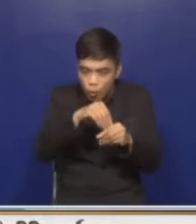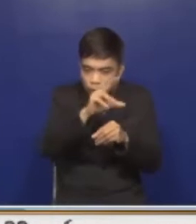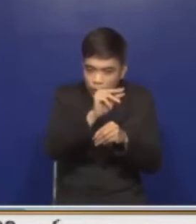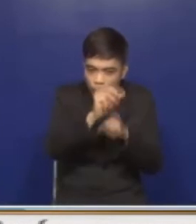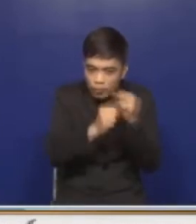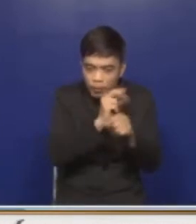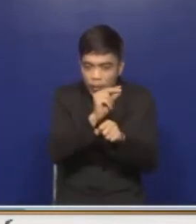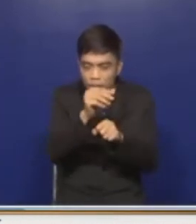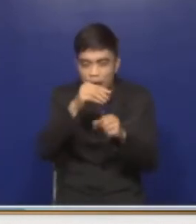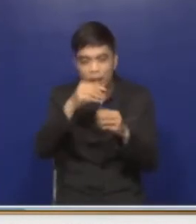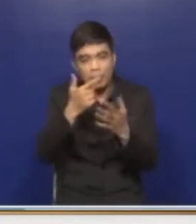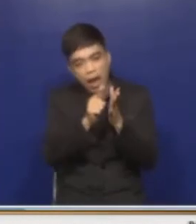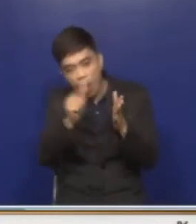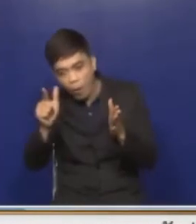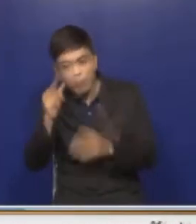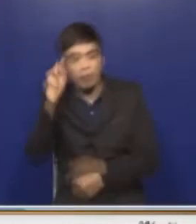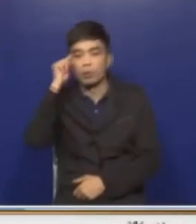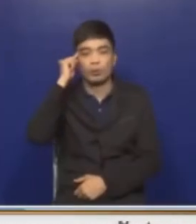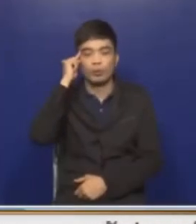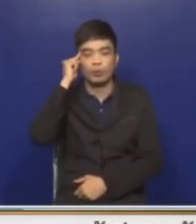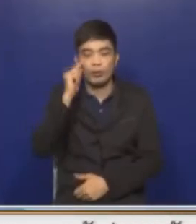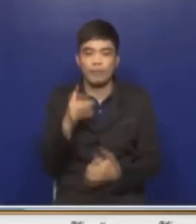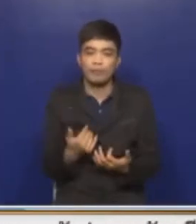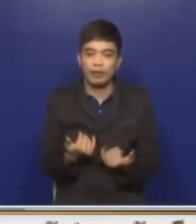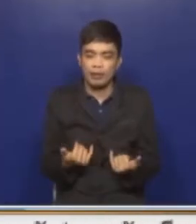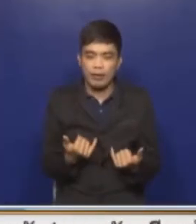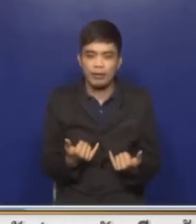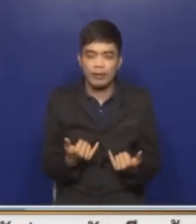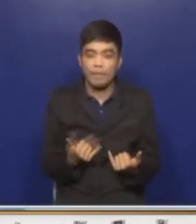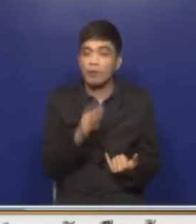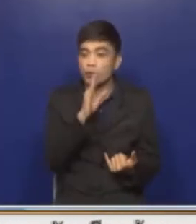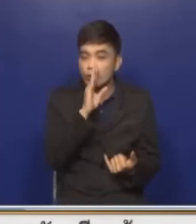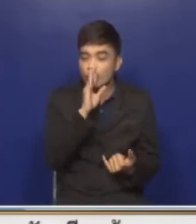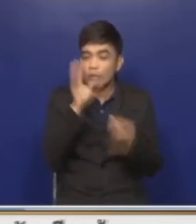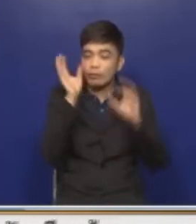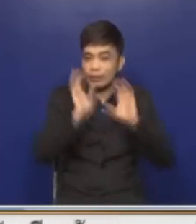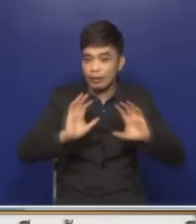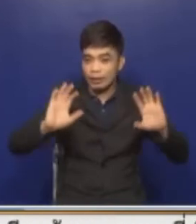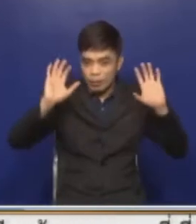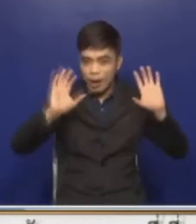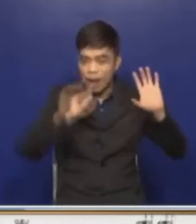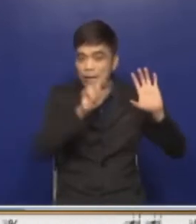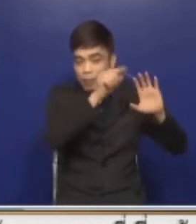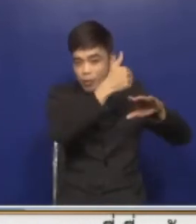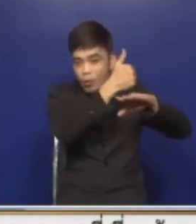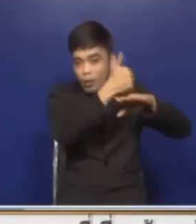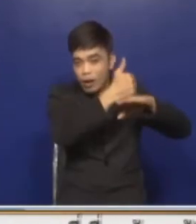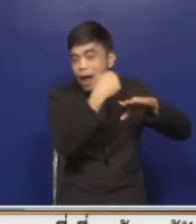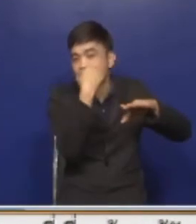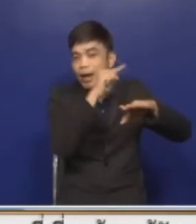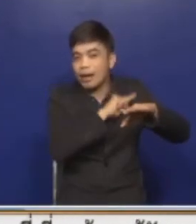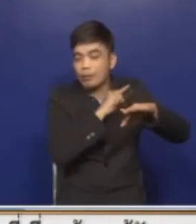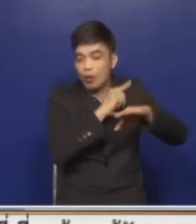ไม่มากขนาดนั้นก็ผมจะบอกว่าวันนี้ถ้ารัฐบาลซึ่งมีหัวหน้าประธาน